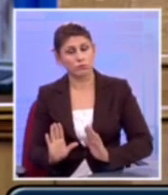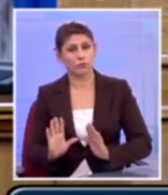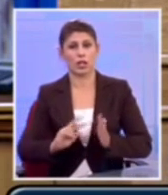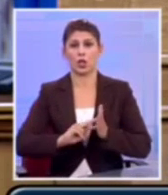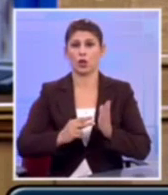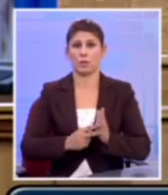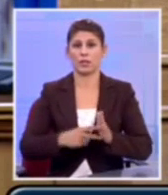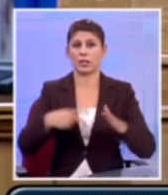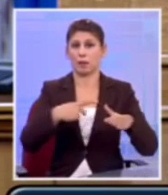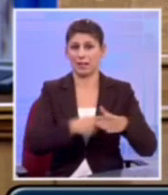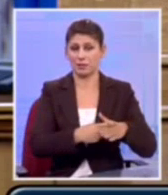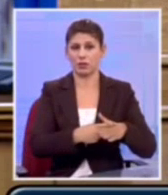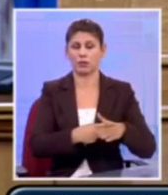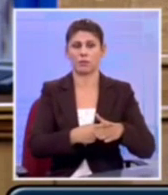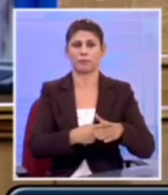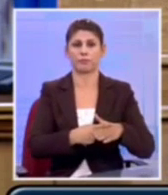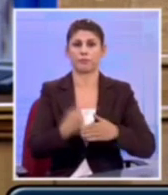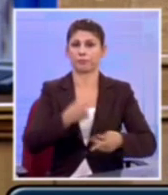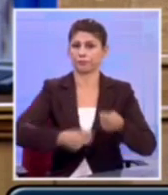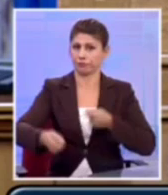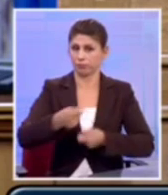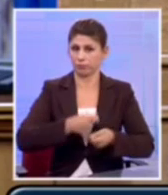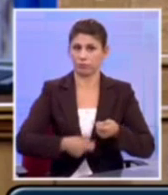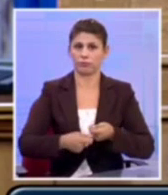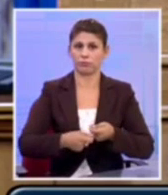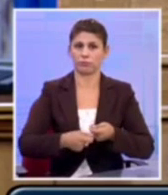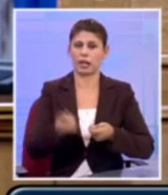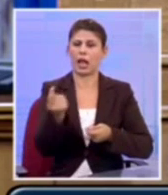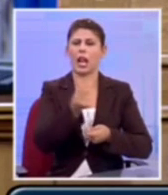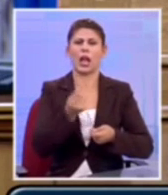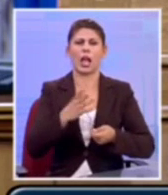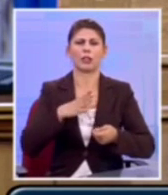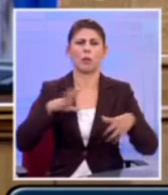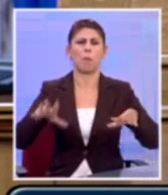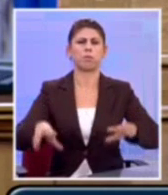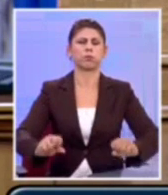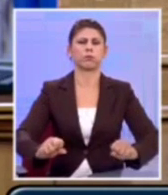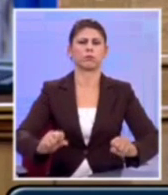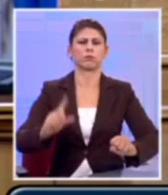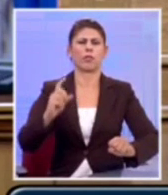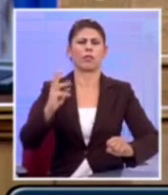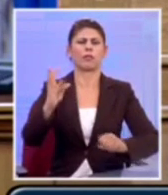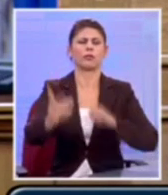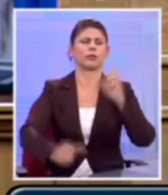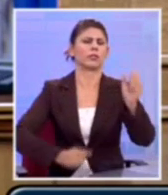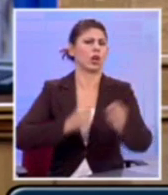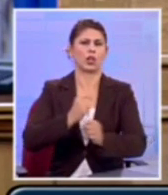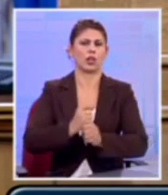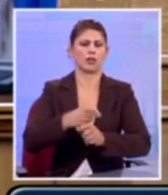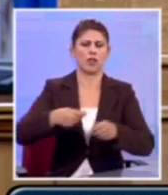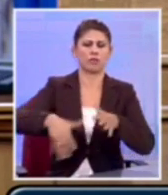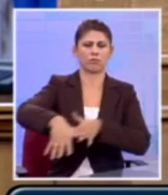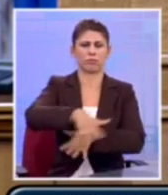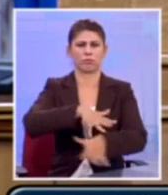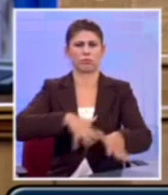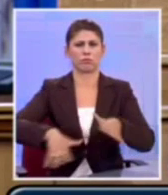οικονομικής, τραπεζικής, επιχειρηματικής ολιγαρχίας που για δεκαετίες διαπλέκεται με